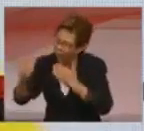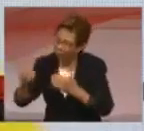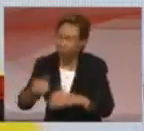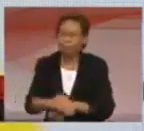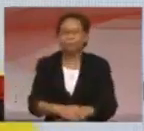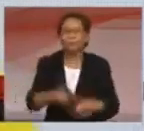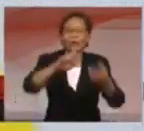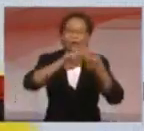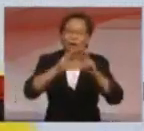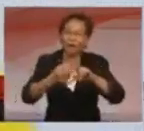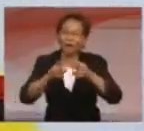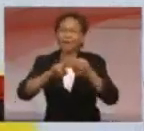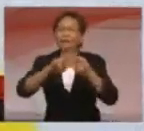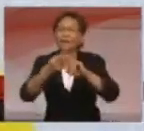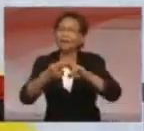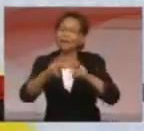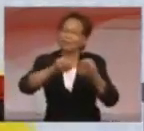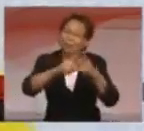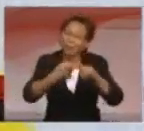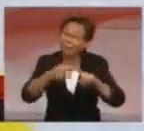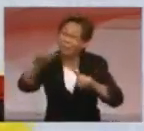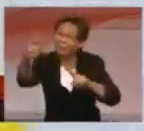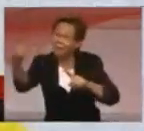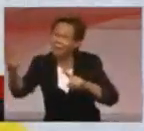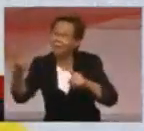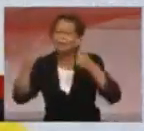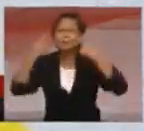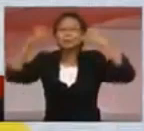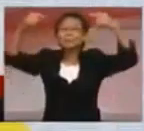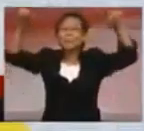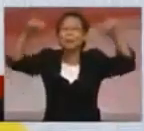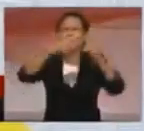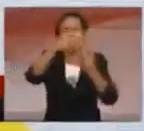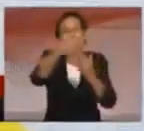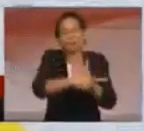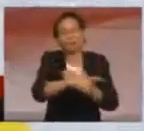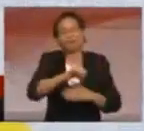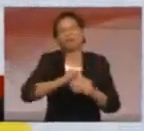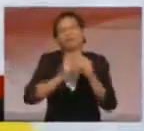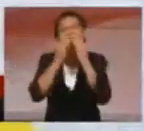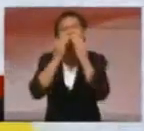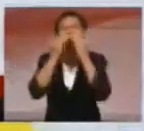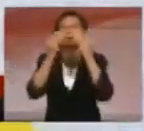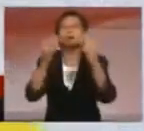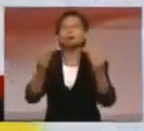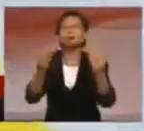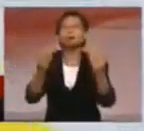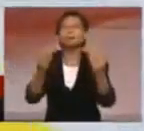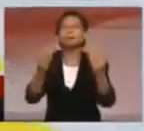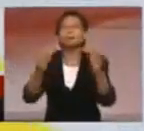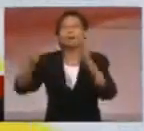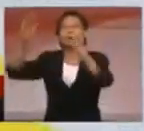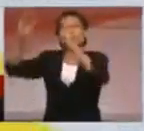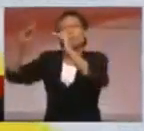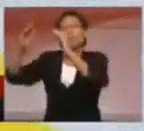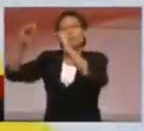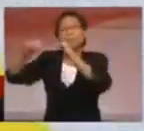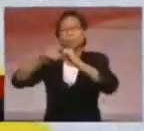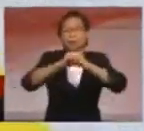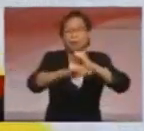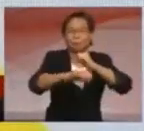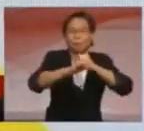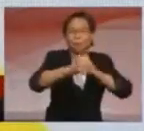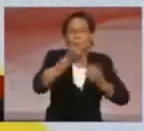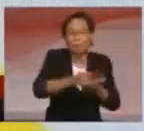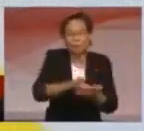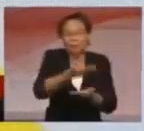juga rakan-rakan yang telah sama-sama menjayakan program kita, dan saya doakan mudah-mudahan kempen